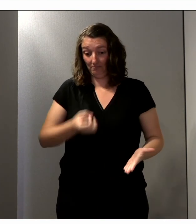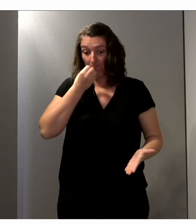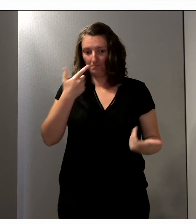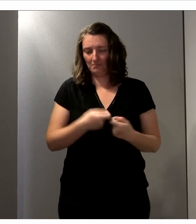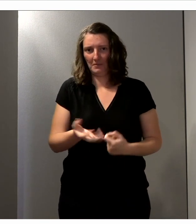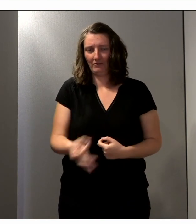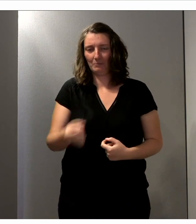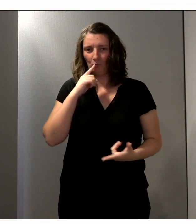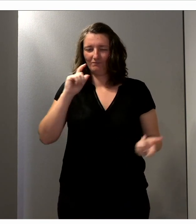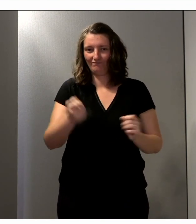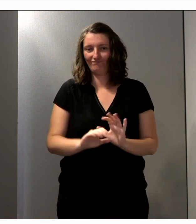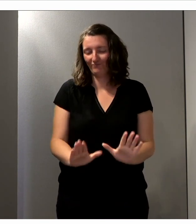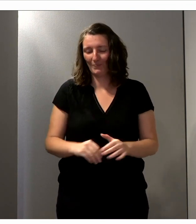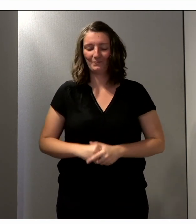ça.